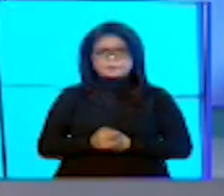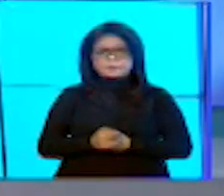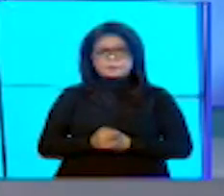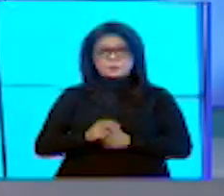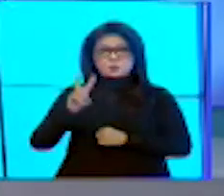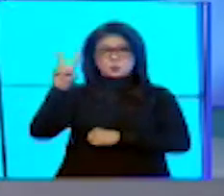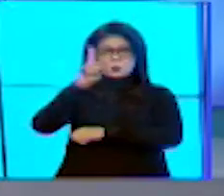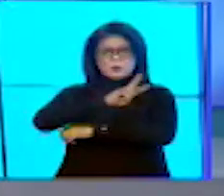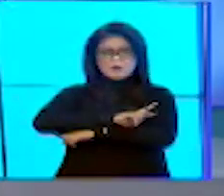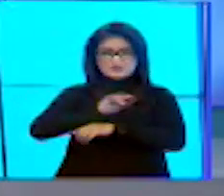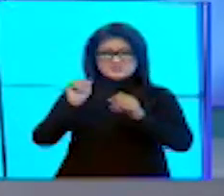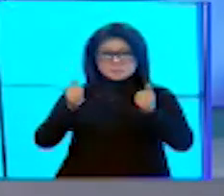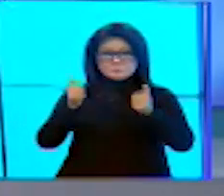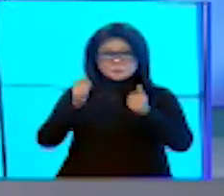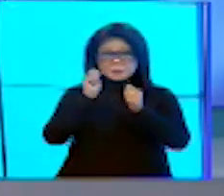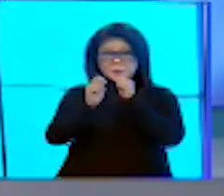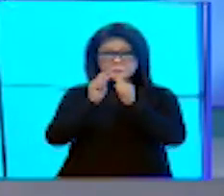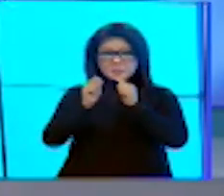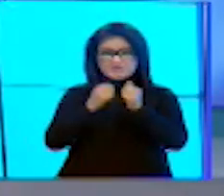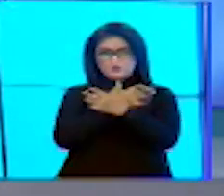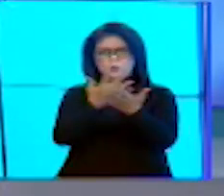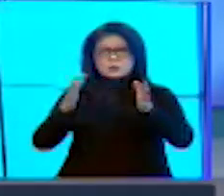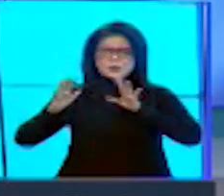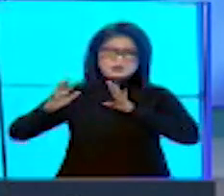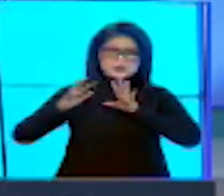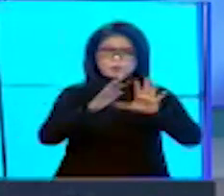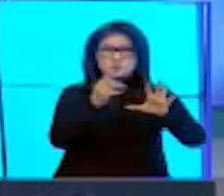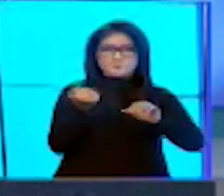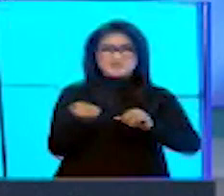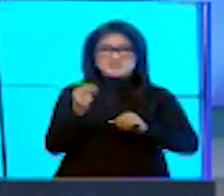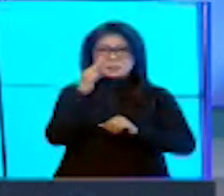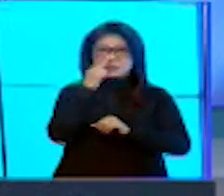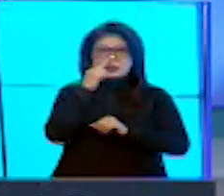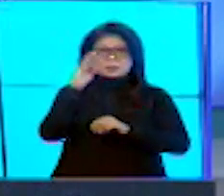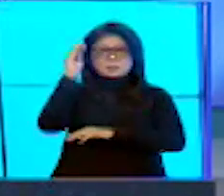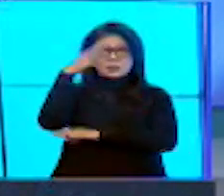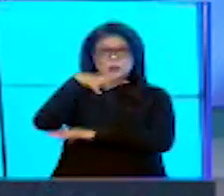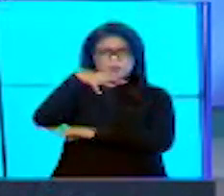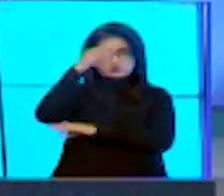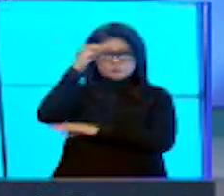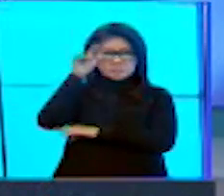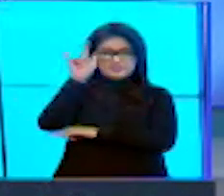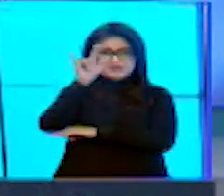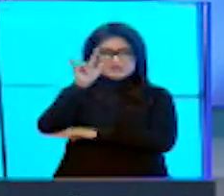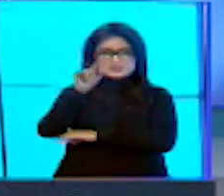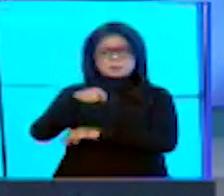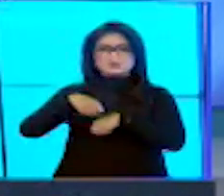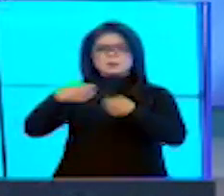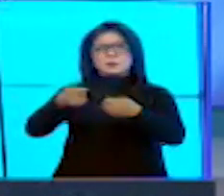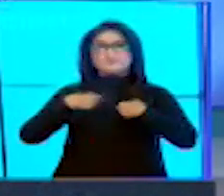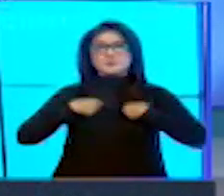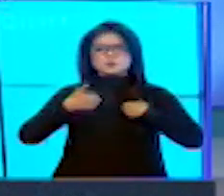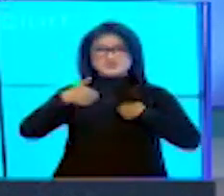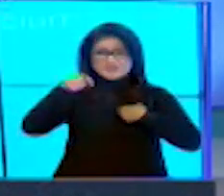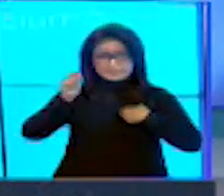Jelang Idul Fitri, warga menyerbu Pasar Senen, Jakarta Pusat untuk berburu pakaian bekas layak pakai. Ironisnya, di tengah pandemi,